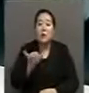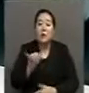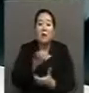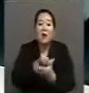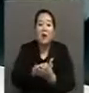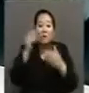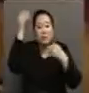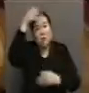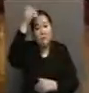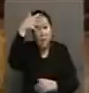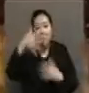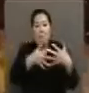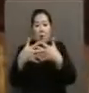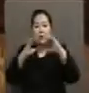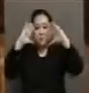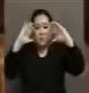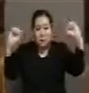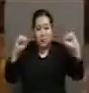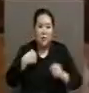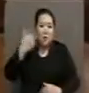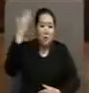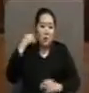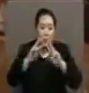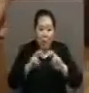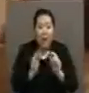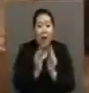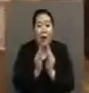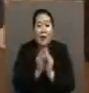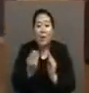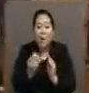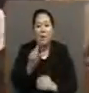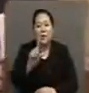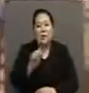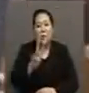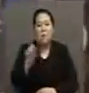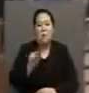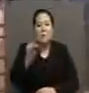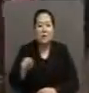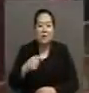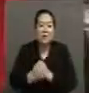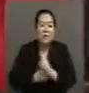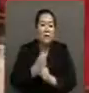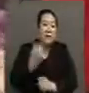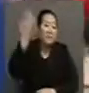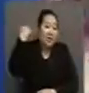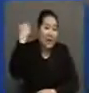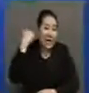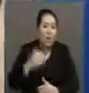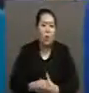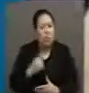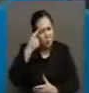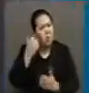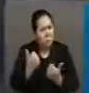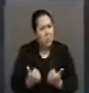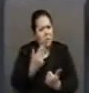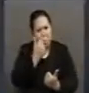ดีโดนัลด์ทรัมป์ที่ผ่านมามีการสำรวจพบว่าคะแนนนิยมอยู่ที่ 26% คุณผู้ชมเมื่อปีที่แล้วปรากฏว่าล่าสุดน่าจับตาม